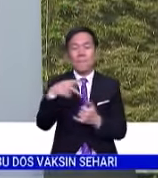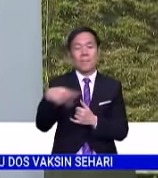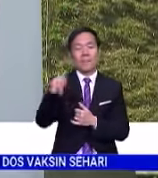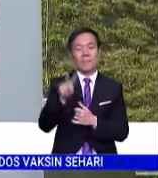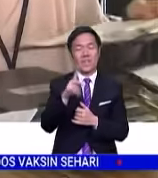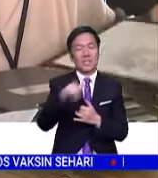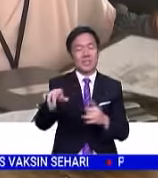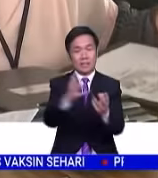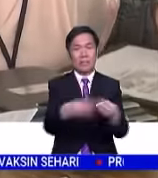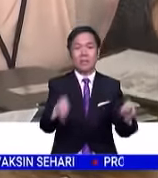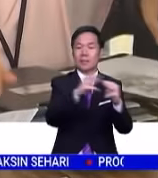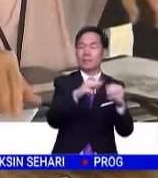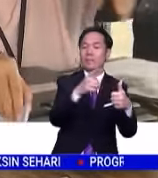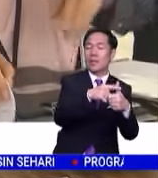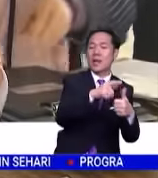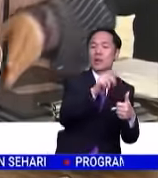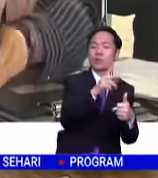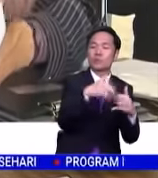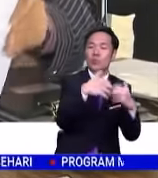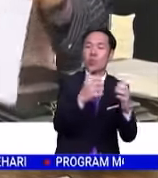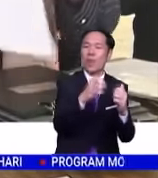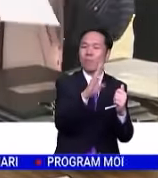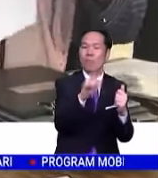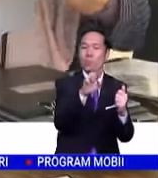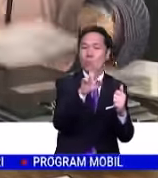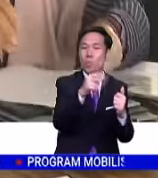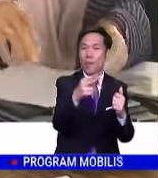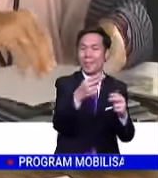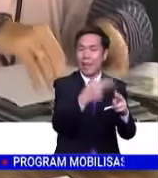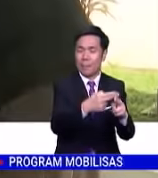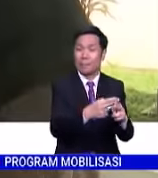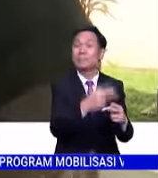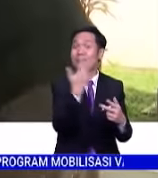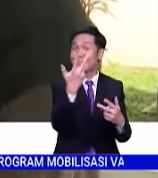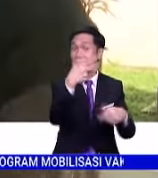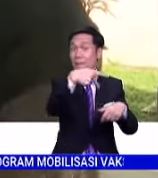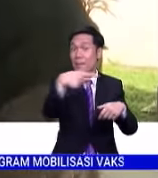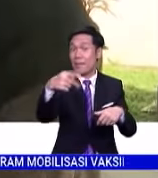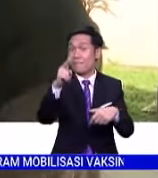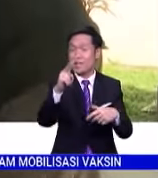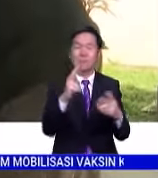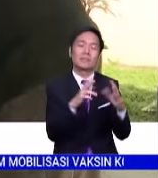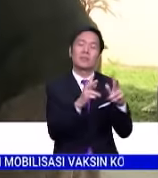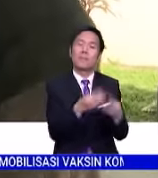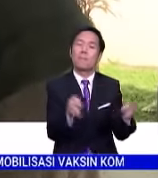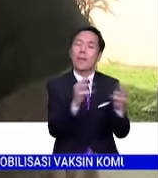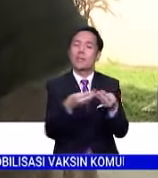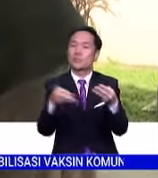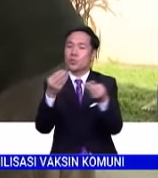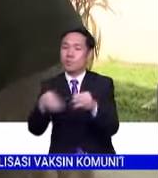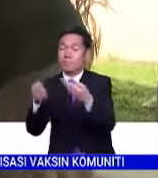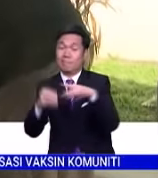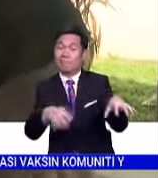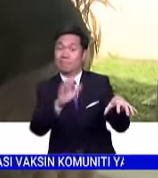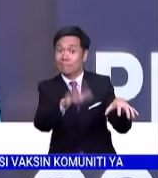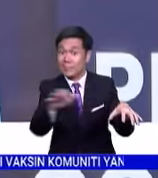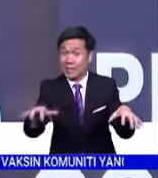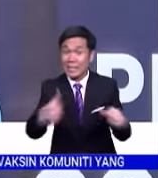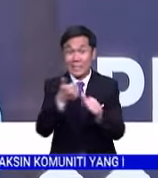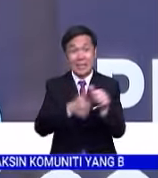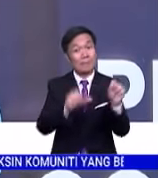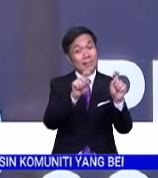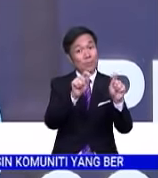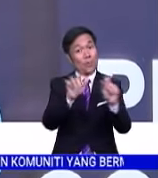Masjid di At-Taqwa, Kampung Durian Burung menjelaskan, tiga lokasi PPV masjid yang beroperasi mengikut jadual setiap hujung